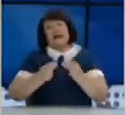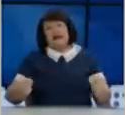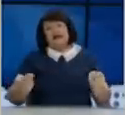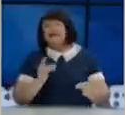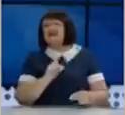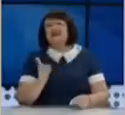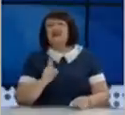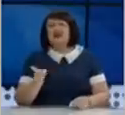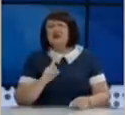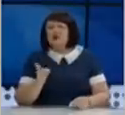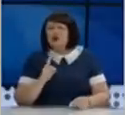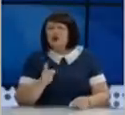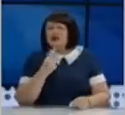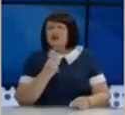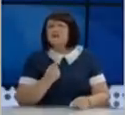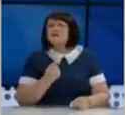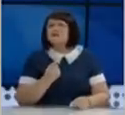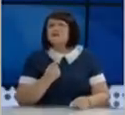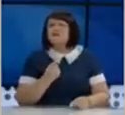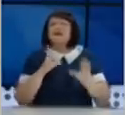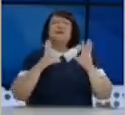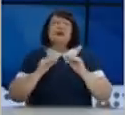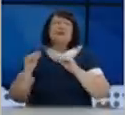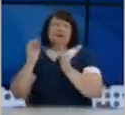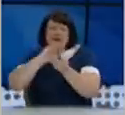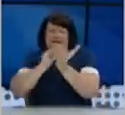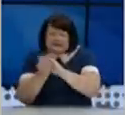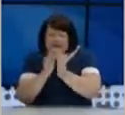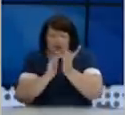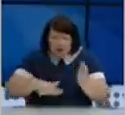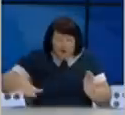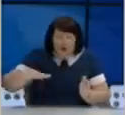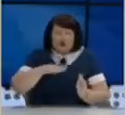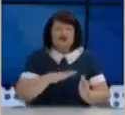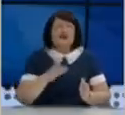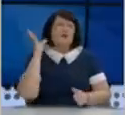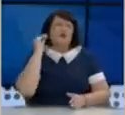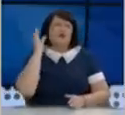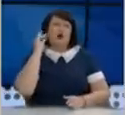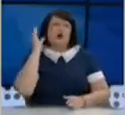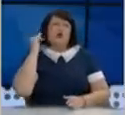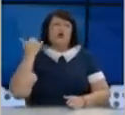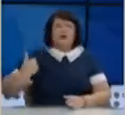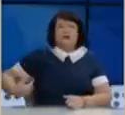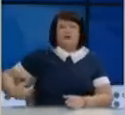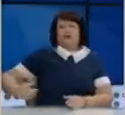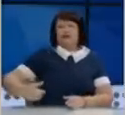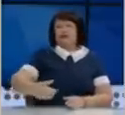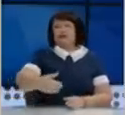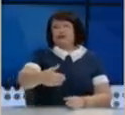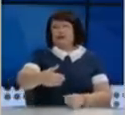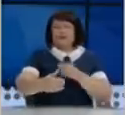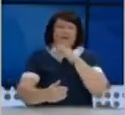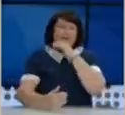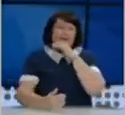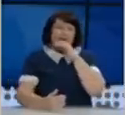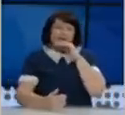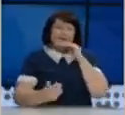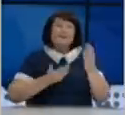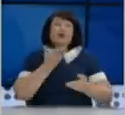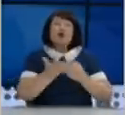όχι να υποστούμε τα σενάρια συνωμοσιολογίας που ακούγαμε όλο το προηγούμενο διάστημα.